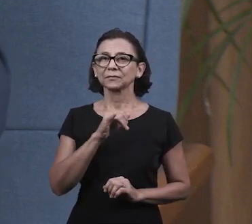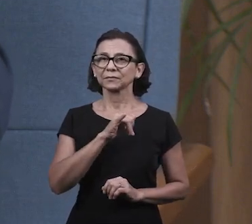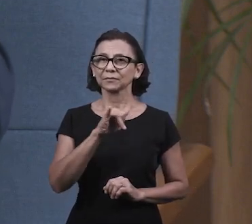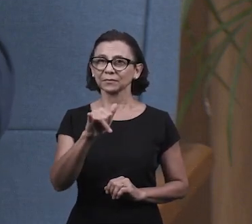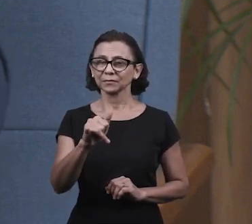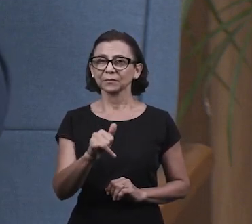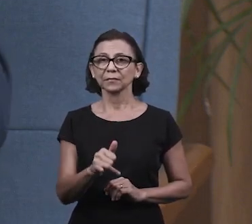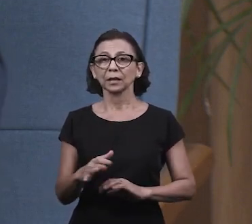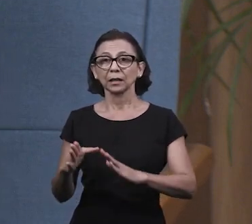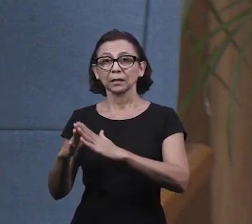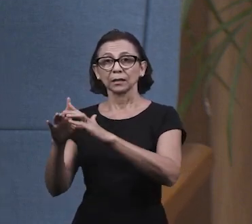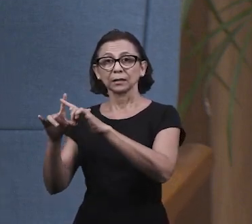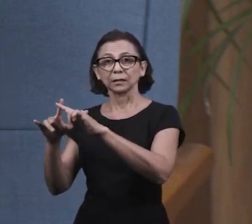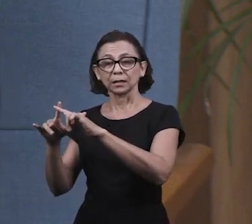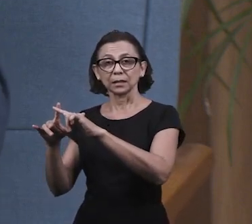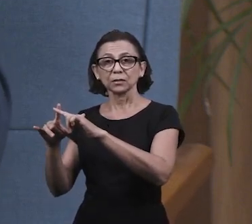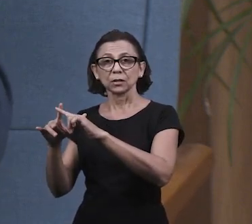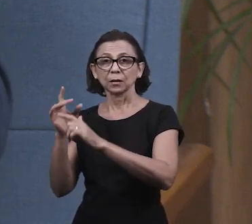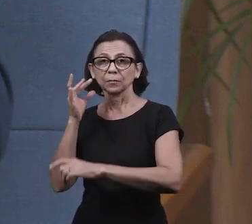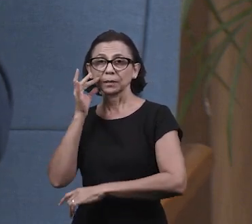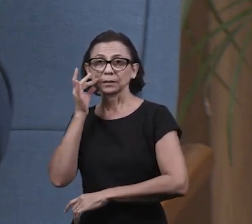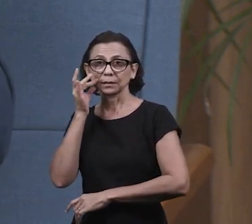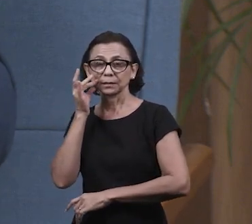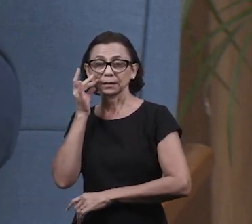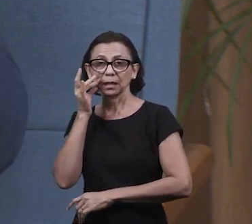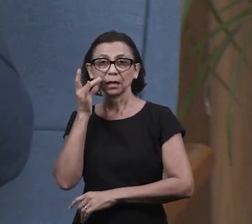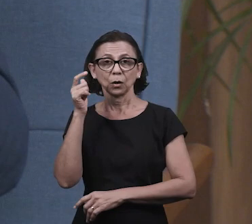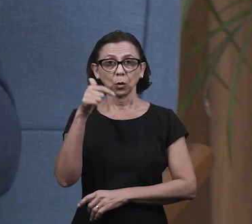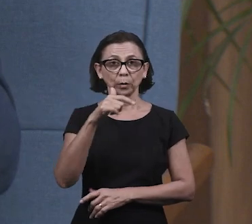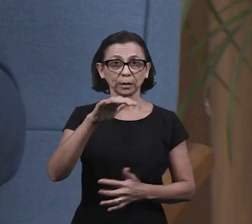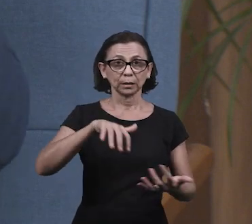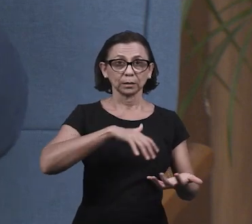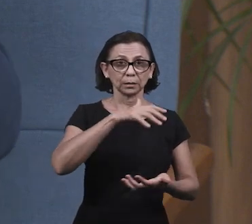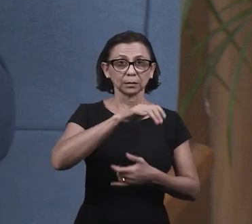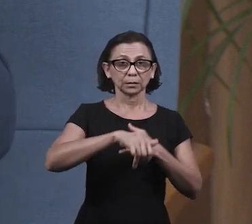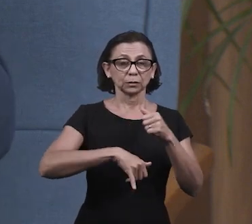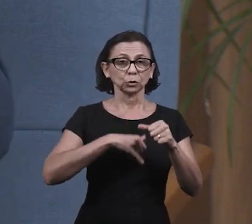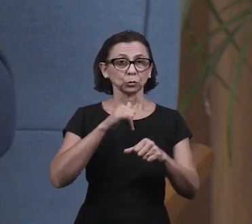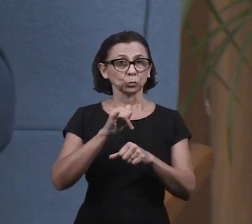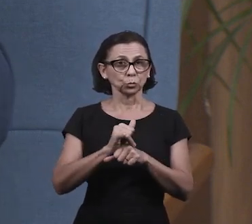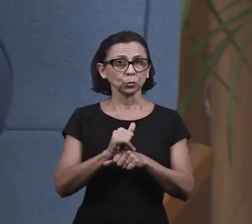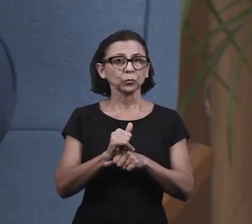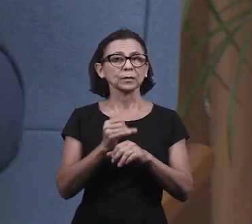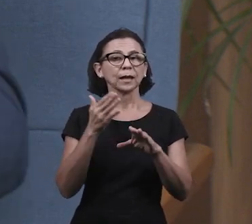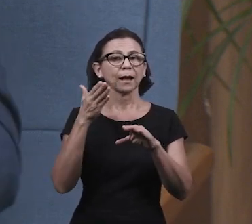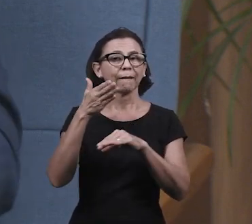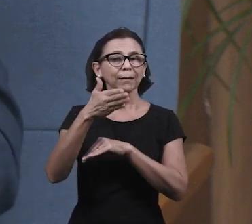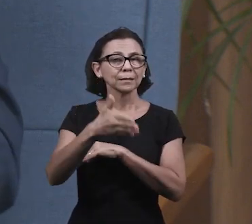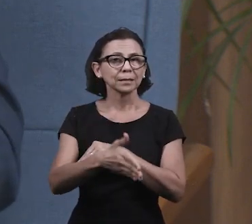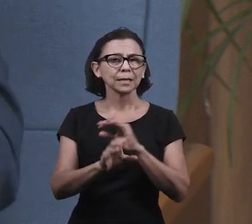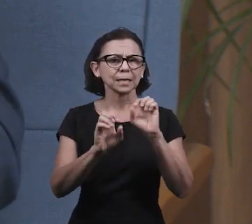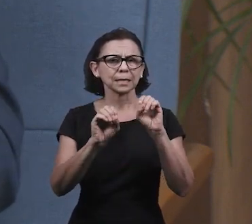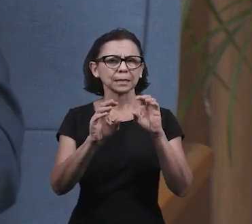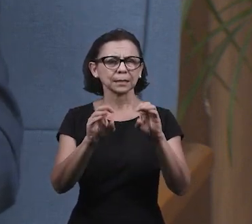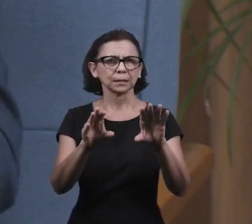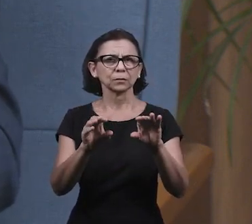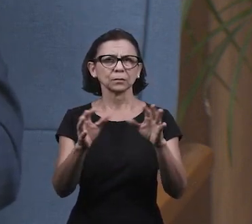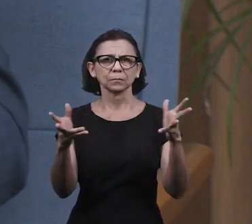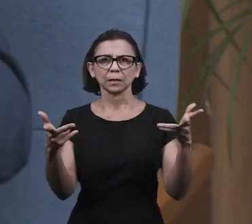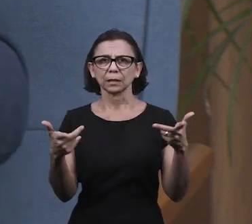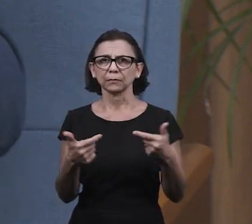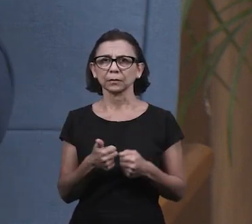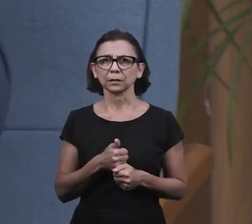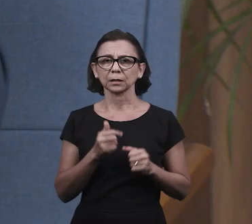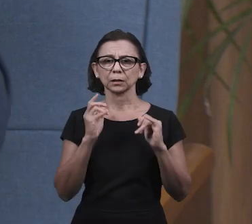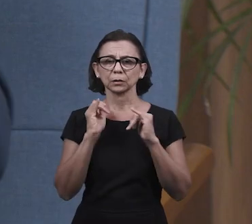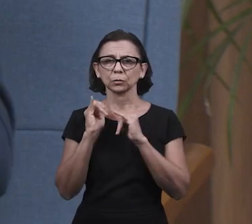que, si bien dans l'étude présentielle, dans les temps de l'Église chrétienne Maranatha, qu'en nos transmissions et par YouTube, vous avez accès à des